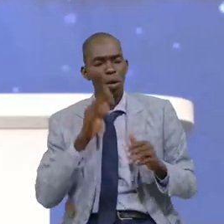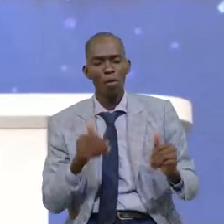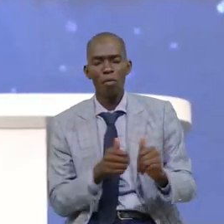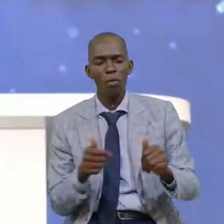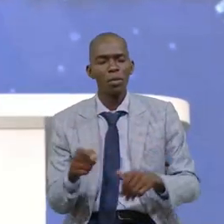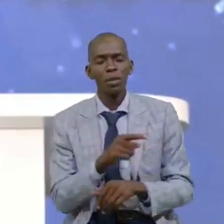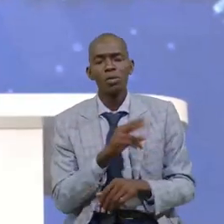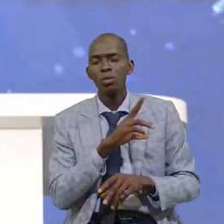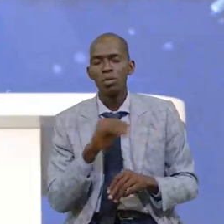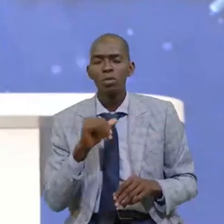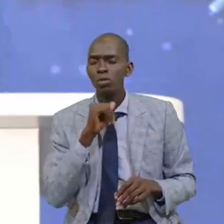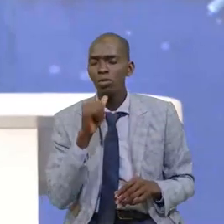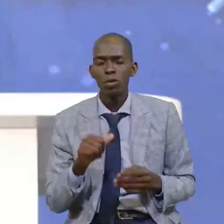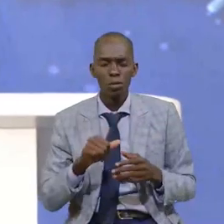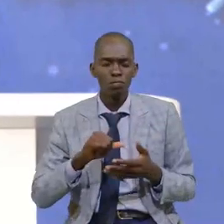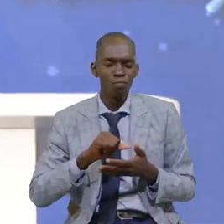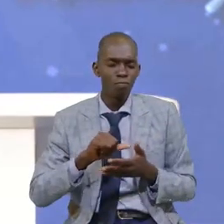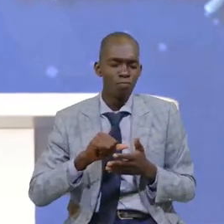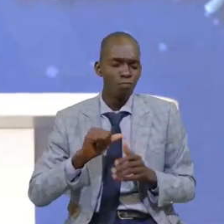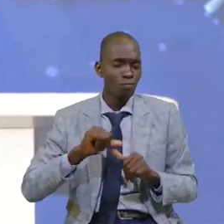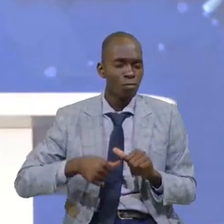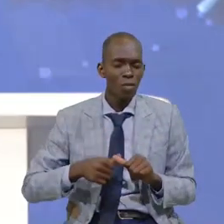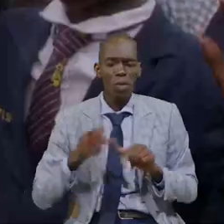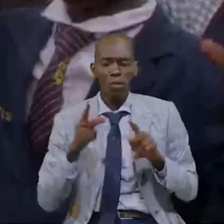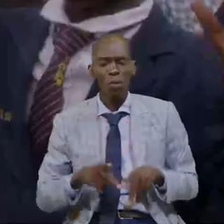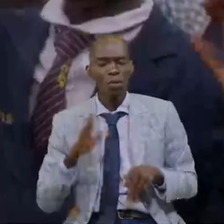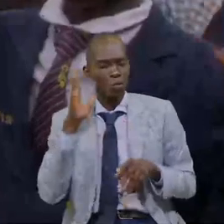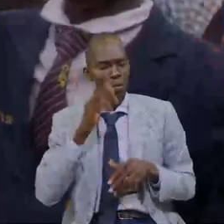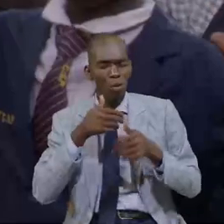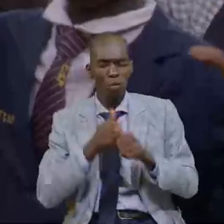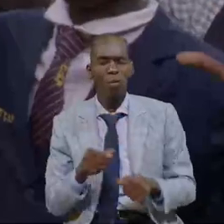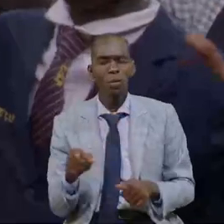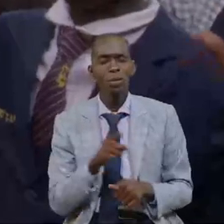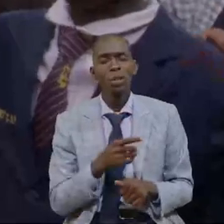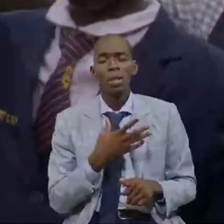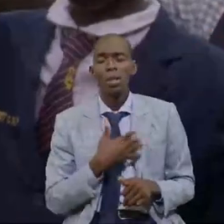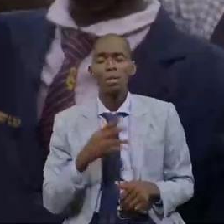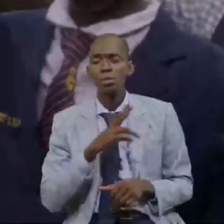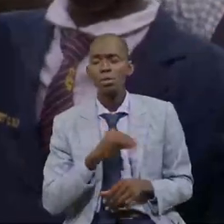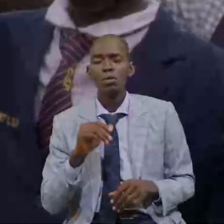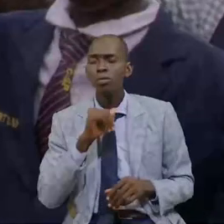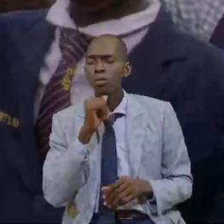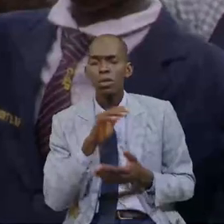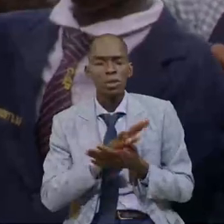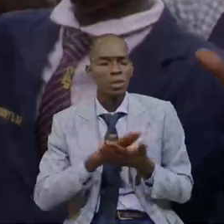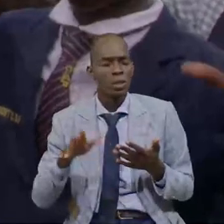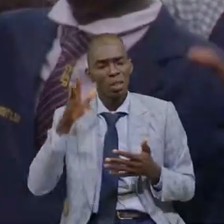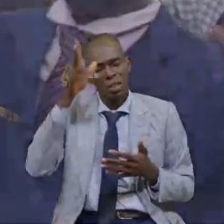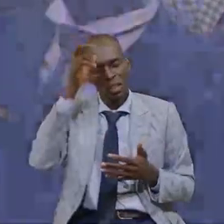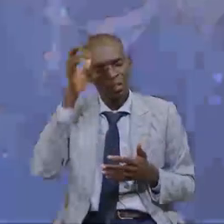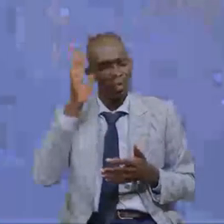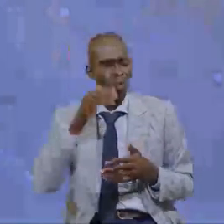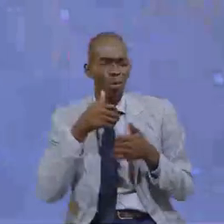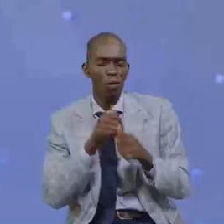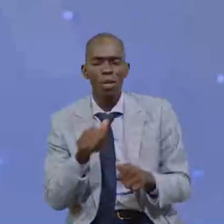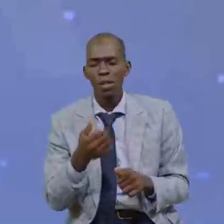suivre. Aucun incirconcis ne pourra les suivre. Et aucun démon impur